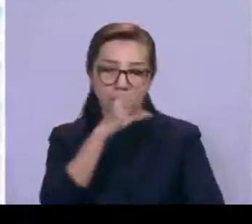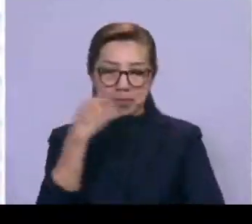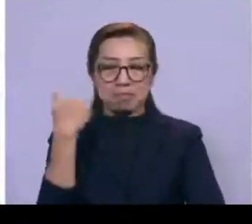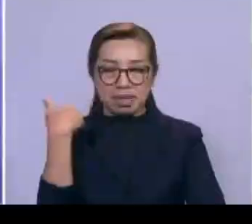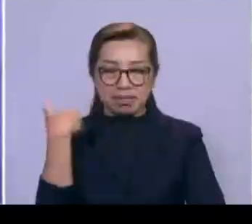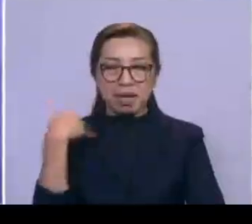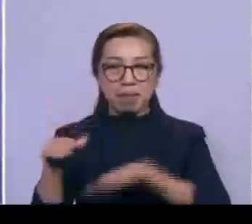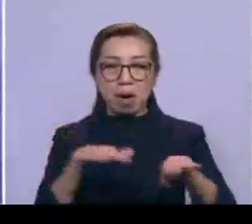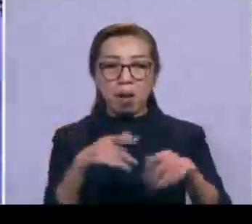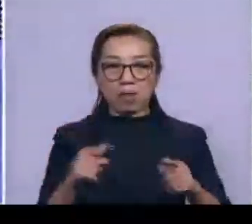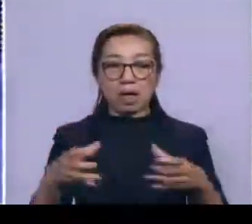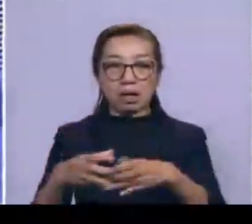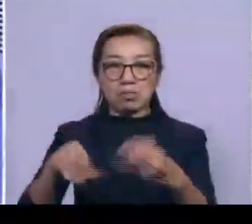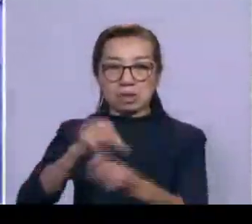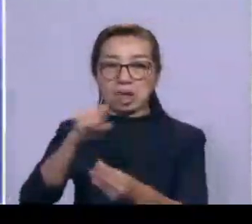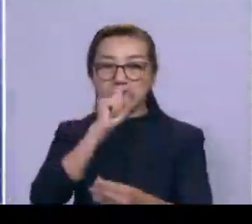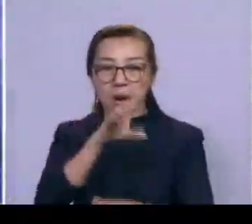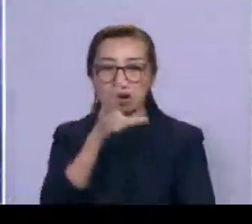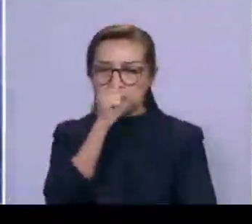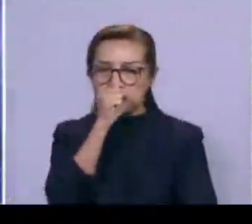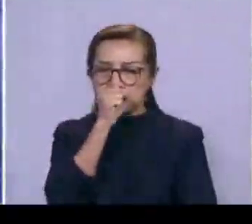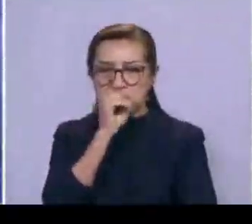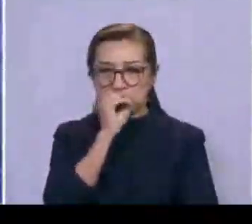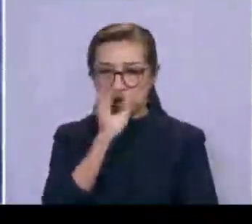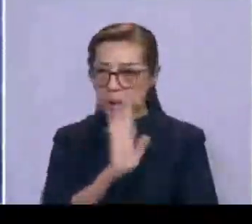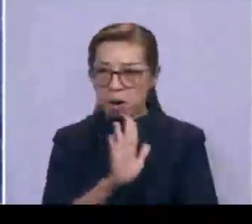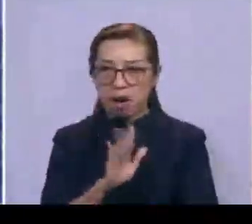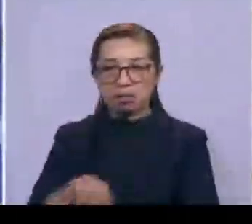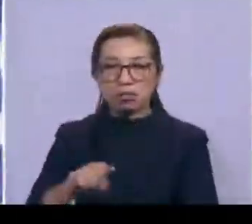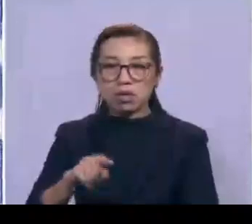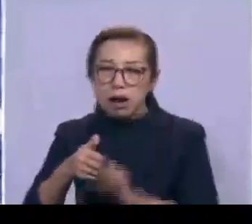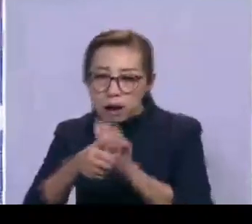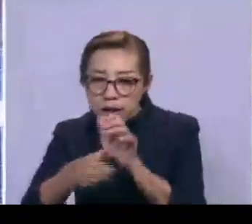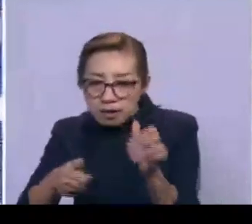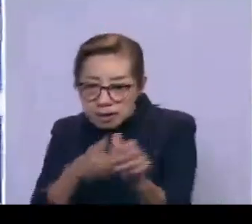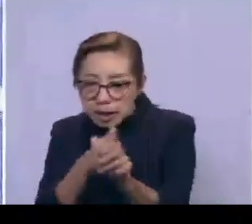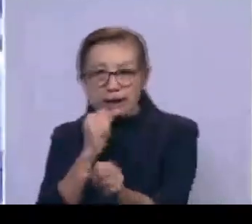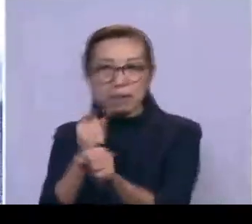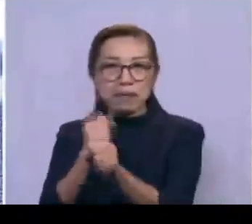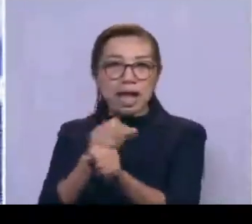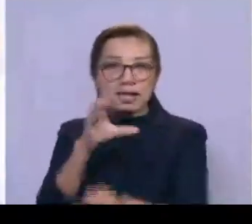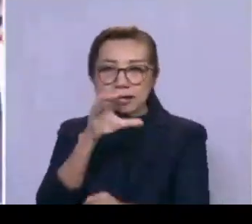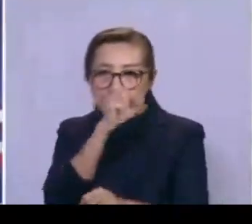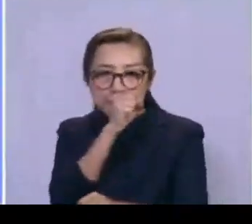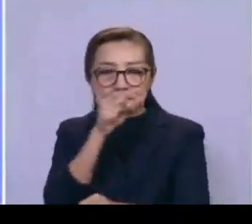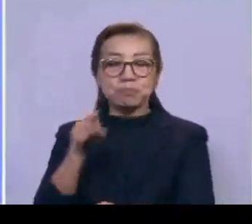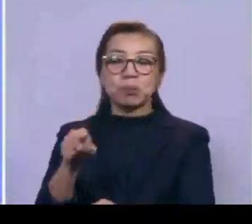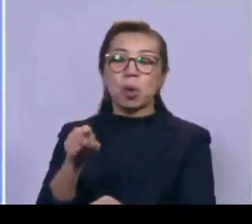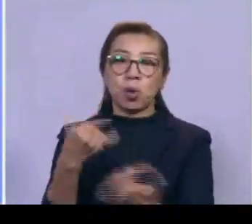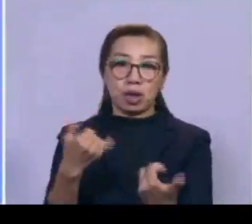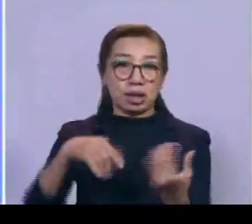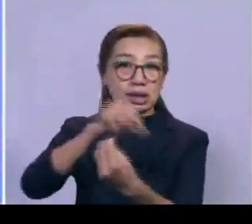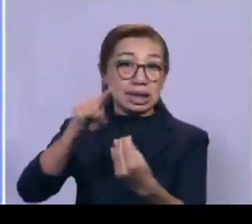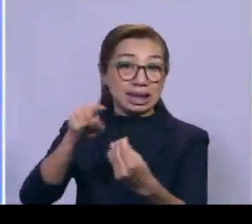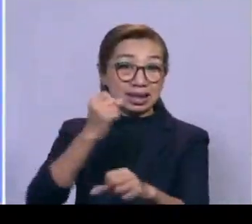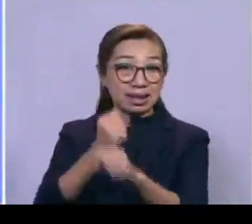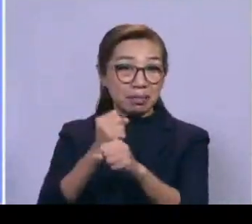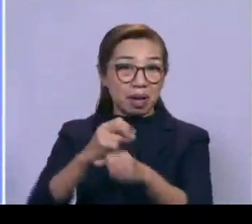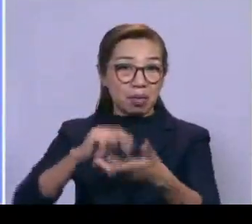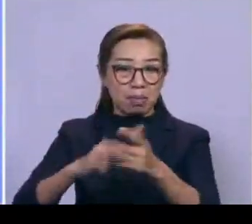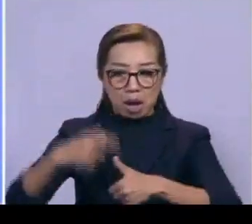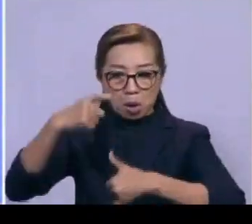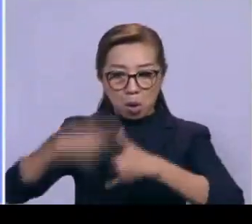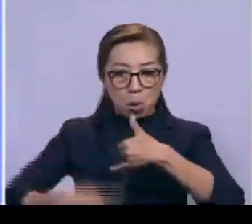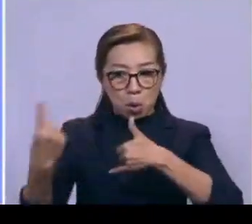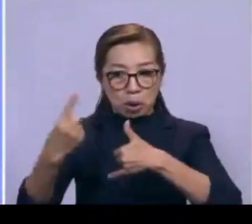แต่เขาไม่ให้เอ่ยชื่อขออยู่เบื้องหลังการทำงานท่านย้ำนะคะว่าการทำงานเศรษฐกิจไม่ใช่ว่าเก่งอยู่คน